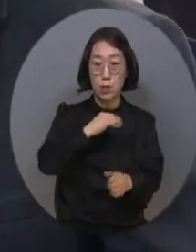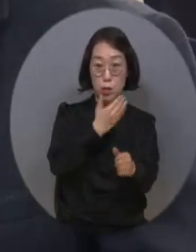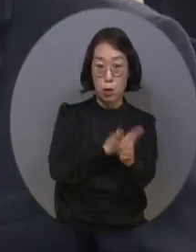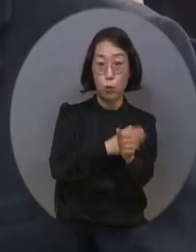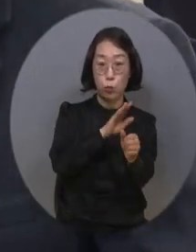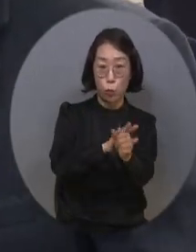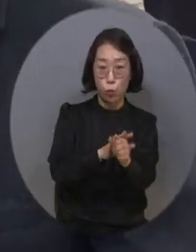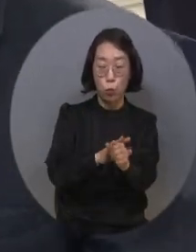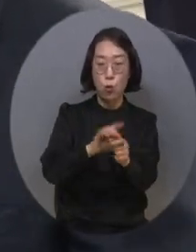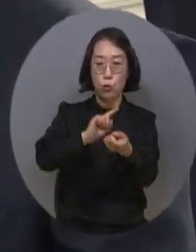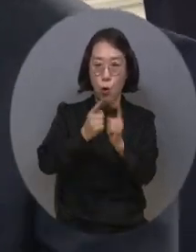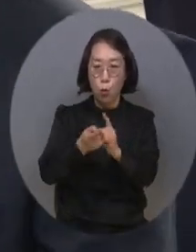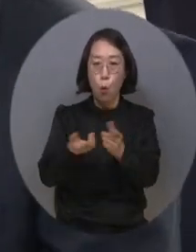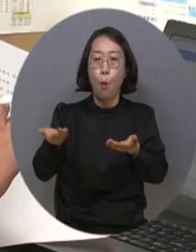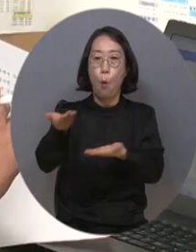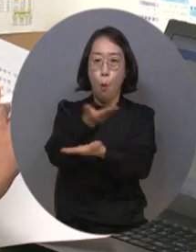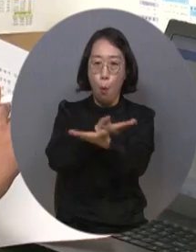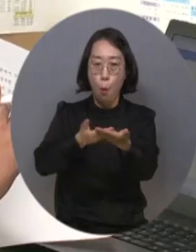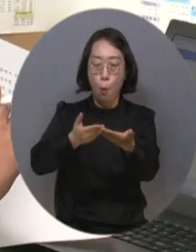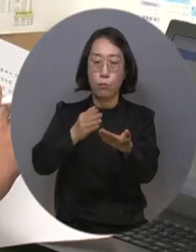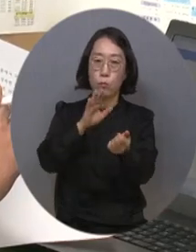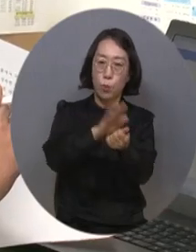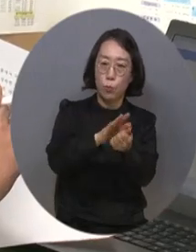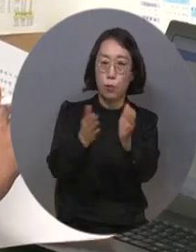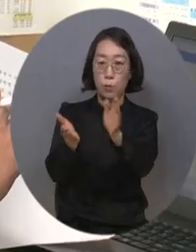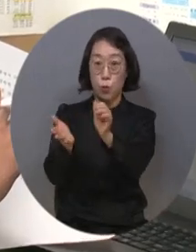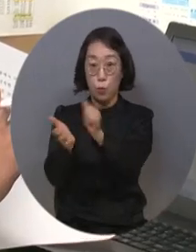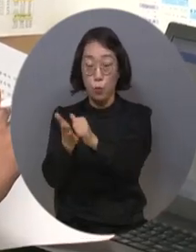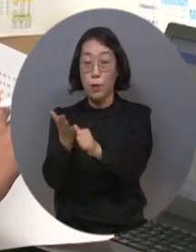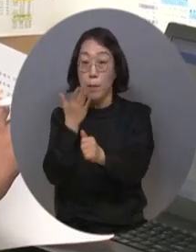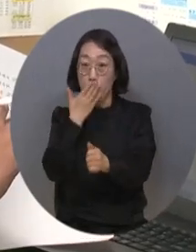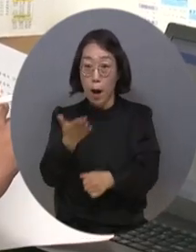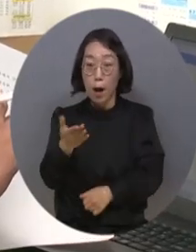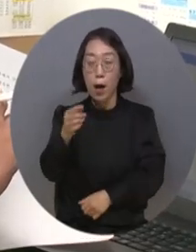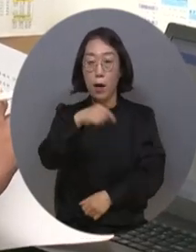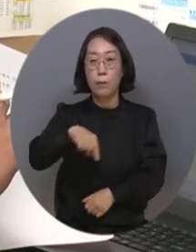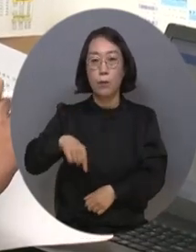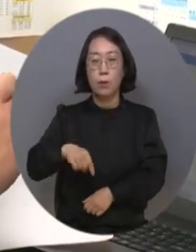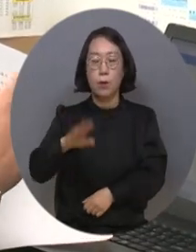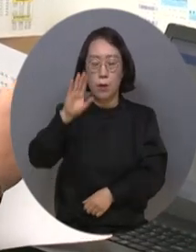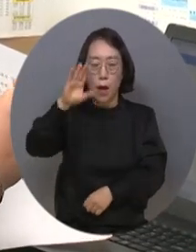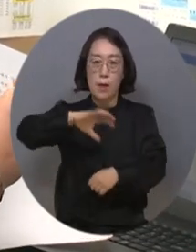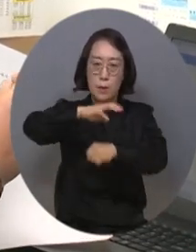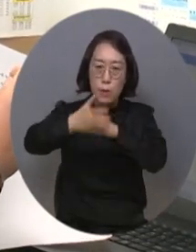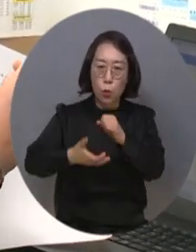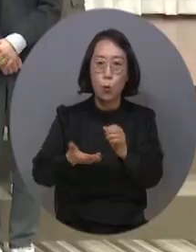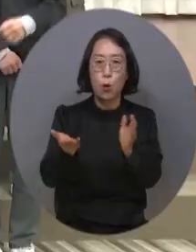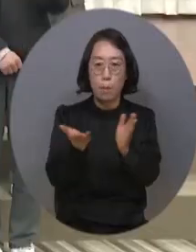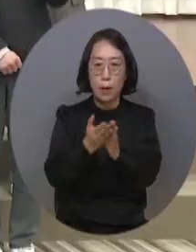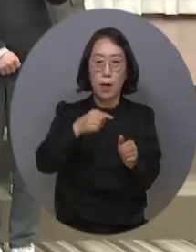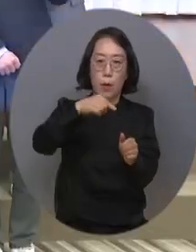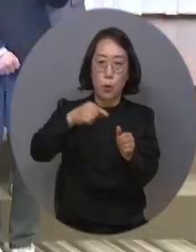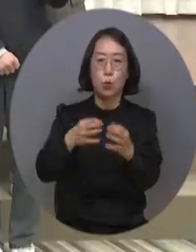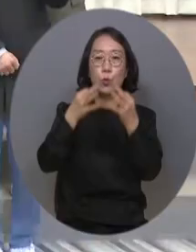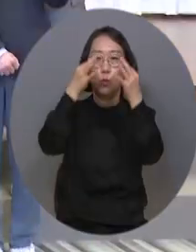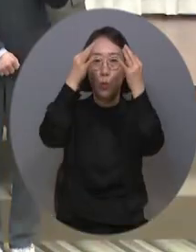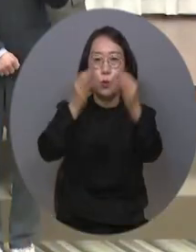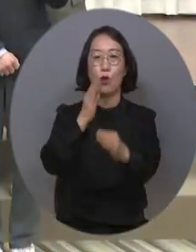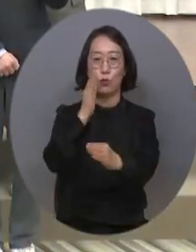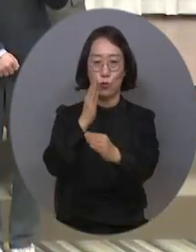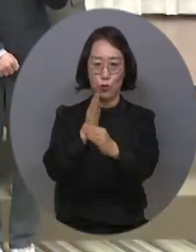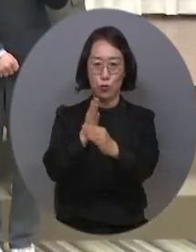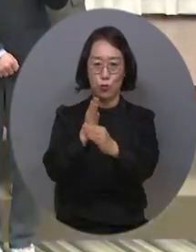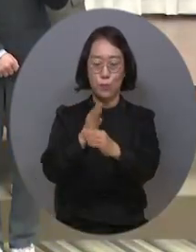공존의 문화를 만드는 다문화 교육으로 미래 글로벌 인재를 키우기 위해 온 힘을 다하고 있습니다 복식tv